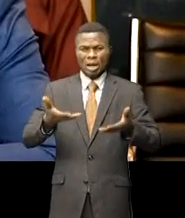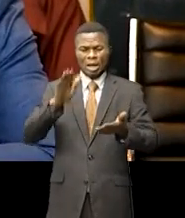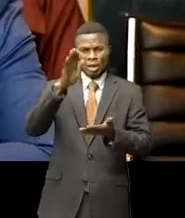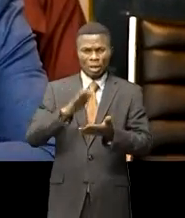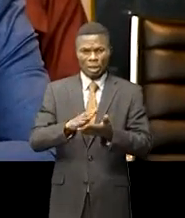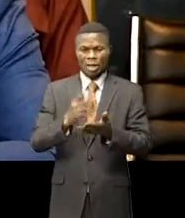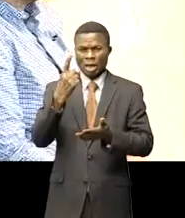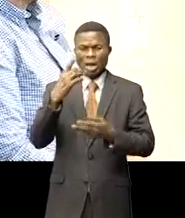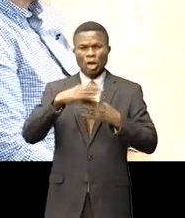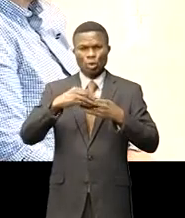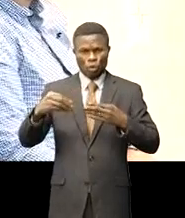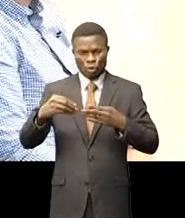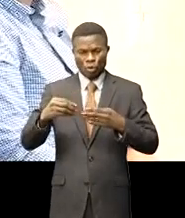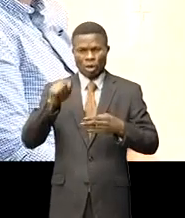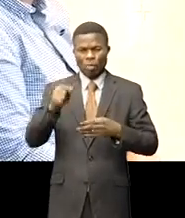à